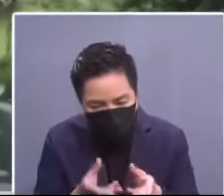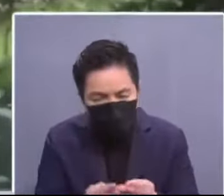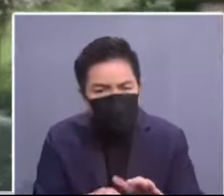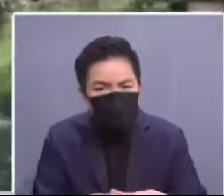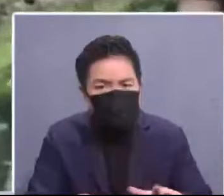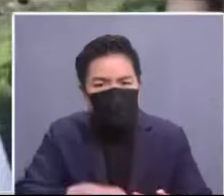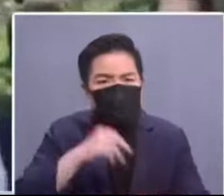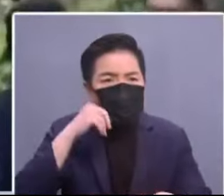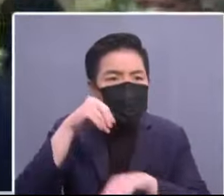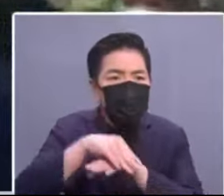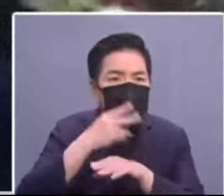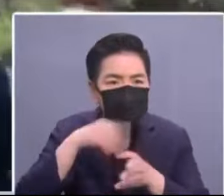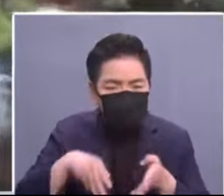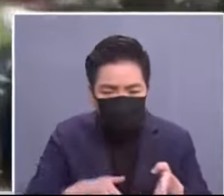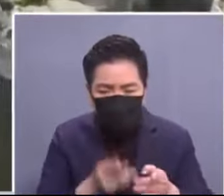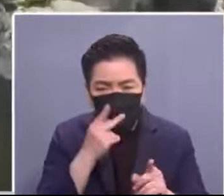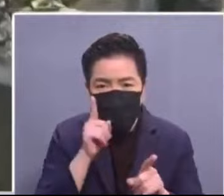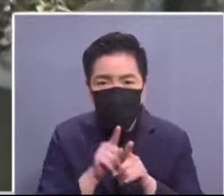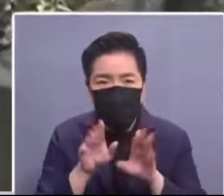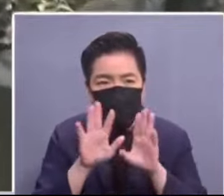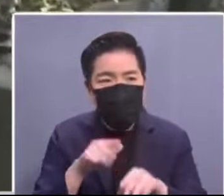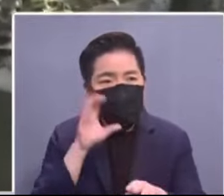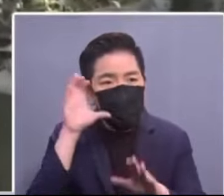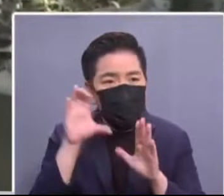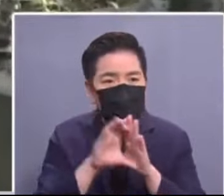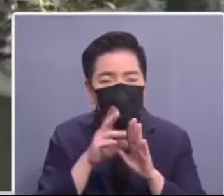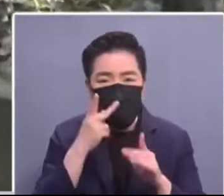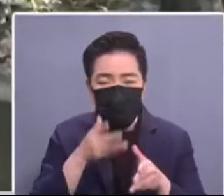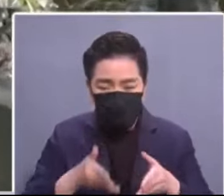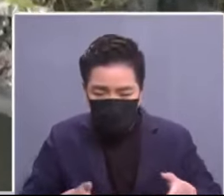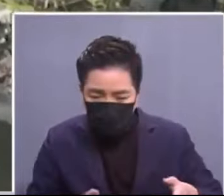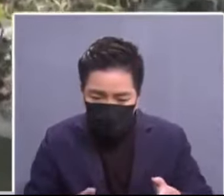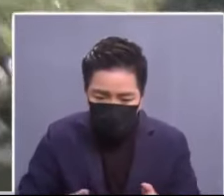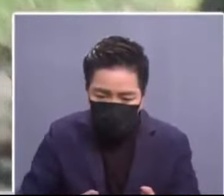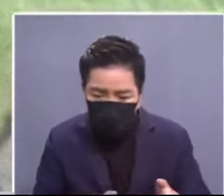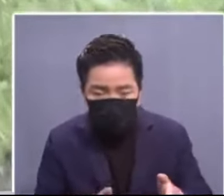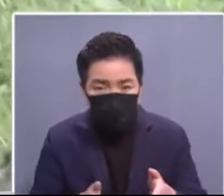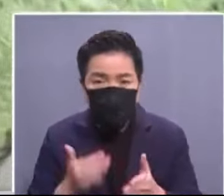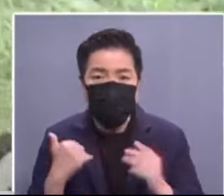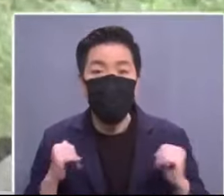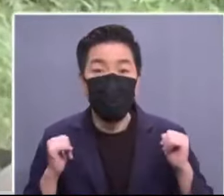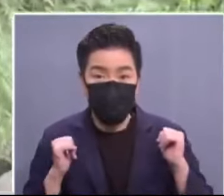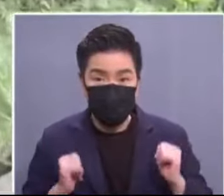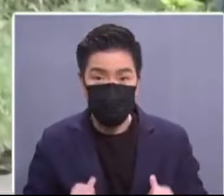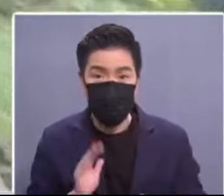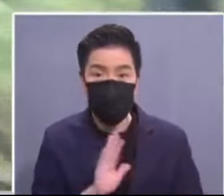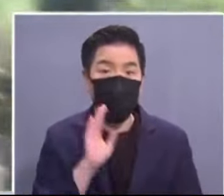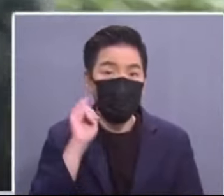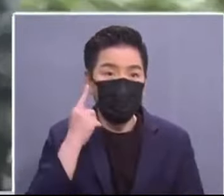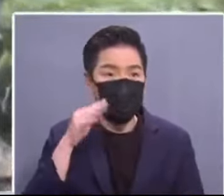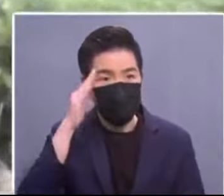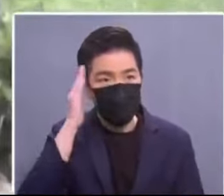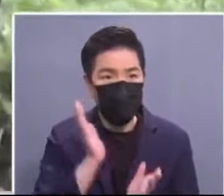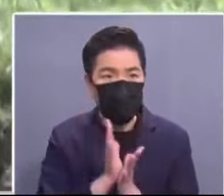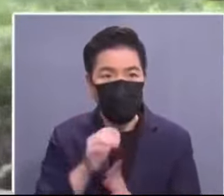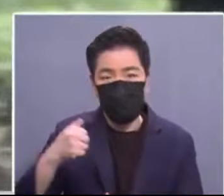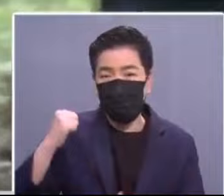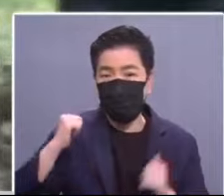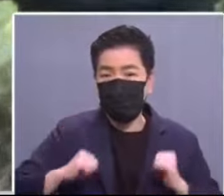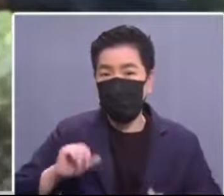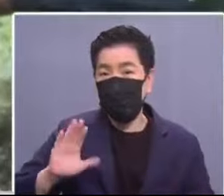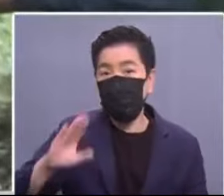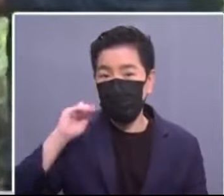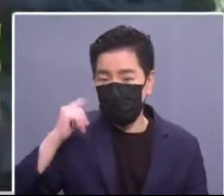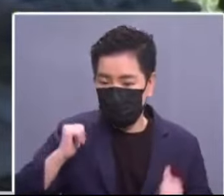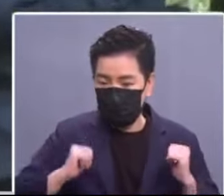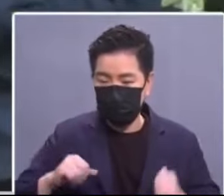ที่เนี่ยนะคะจะเห็นเนี้ยเป็นร่องรอยแบบนี้นะคะที่ทางเดินเข้าไปซึ่งก็มีเป้ของผู้เสียชีวิตที่ตำรวจถืออยู่นะคะ